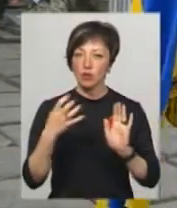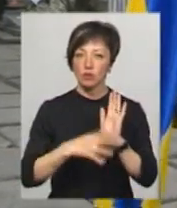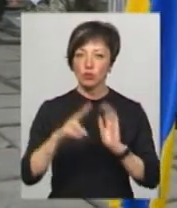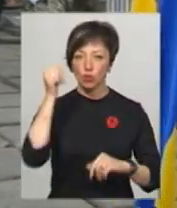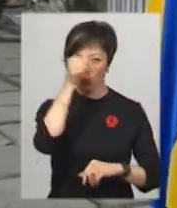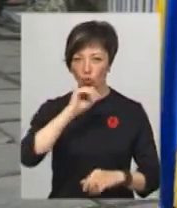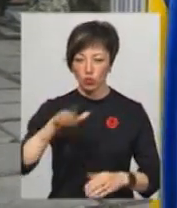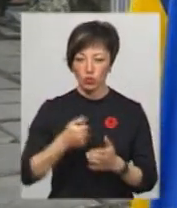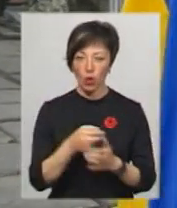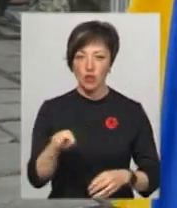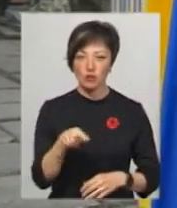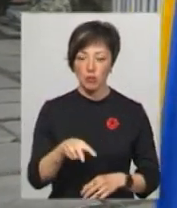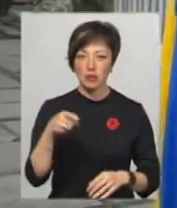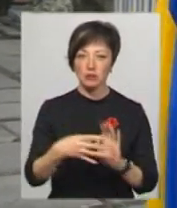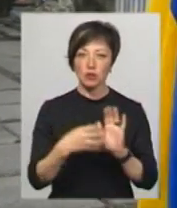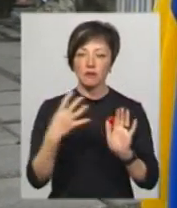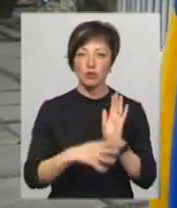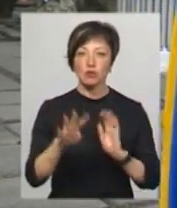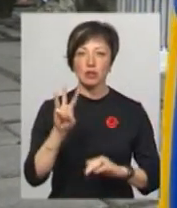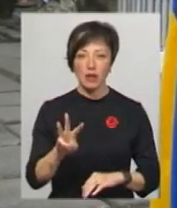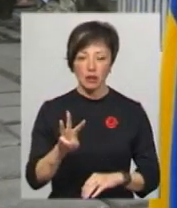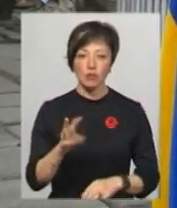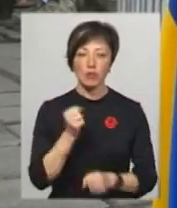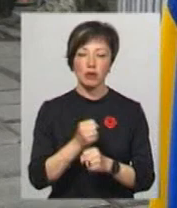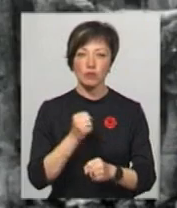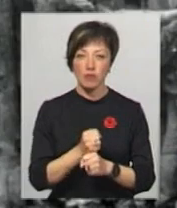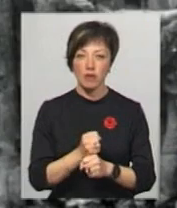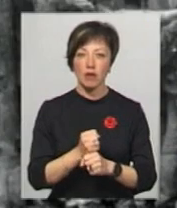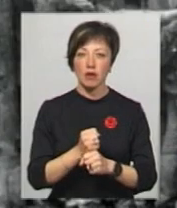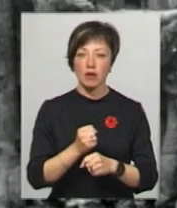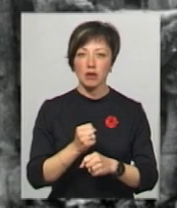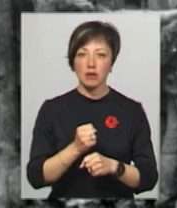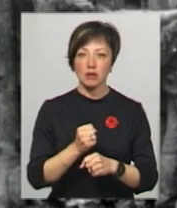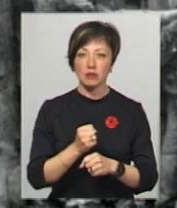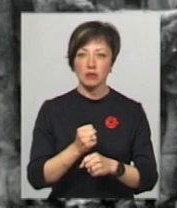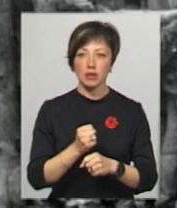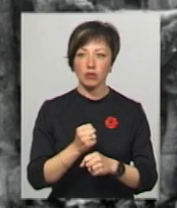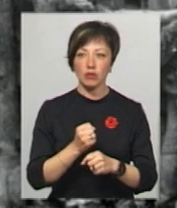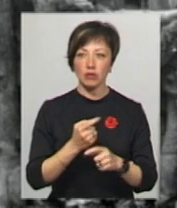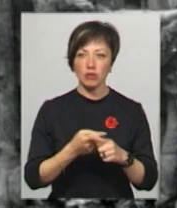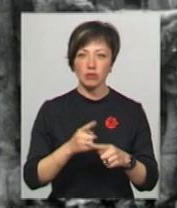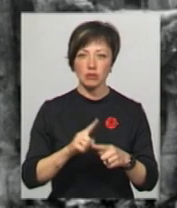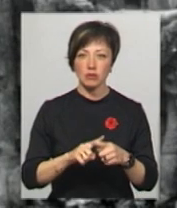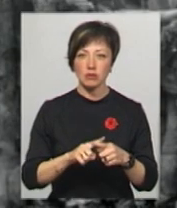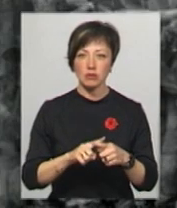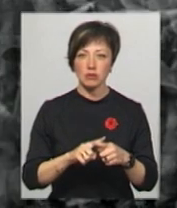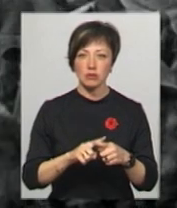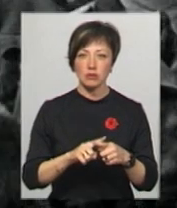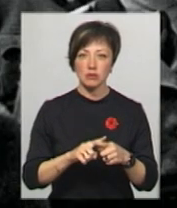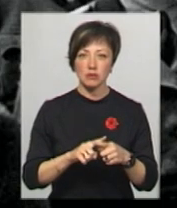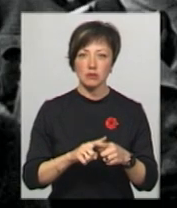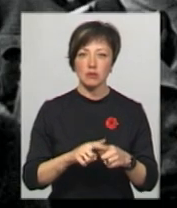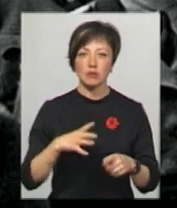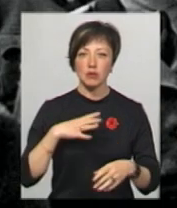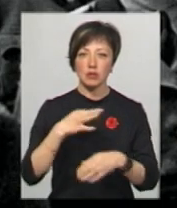1992 року до листопада 1993 функціонував концтабір «Шталах-355», де перебувало та було